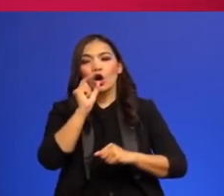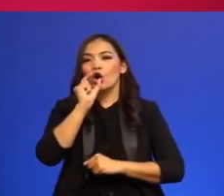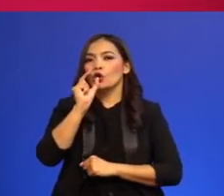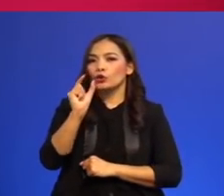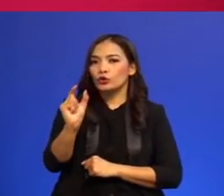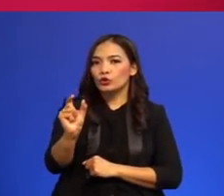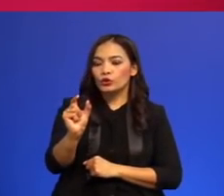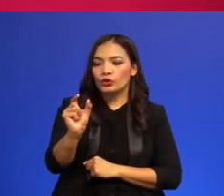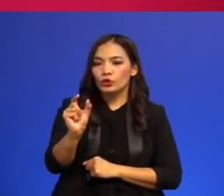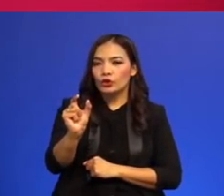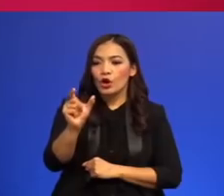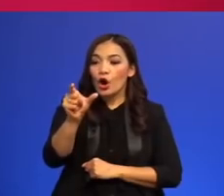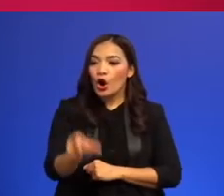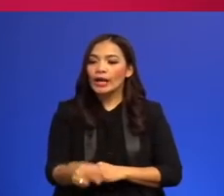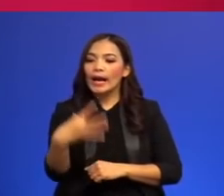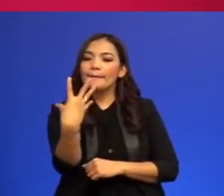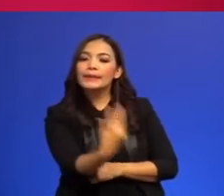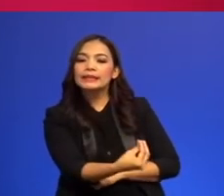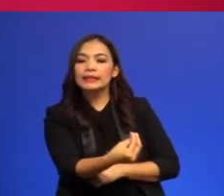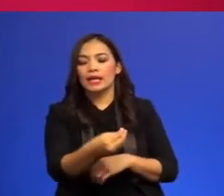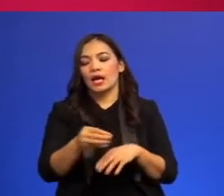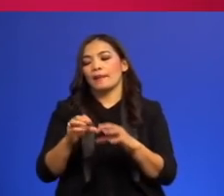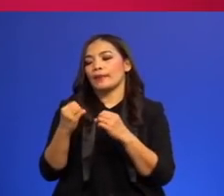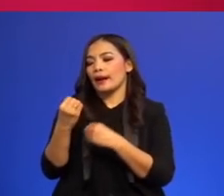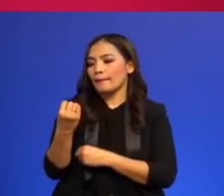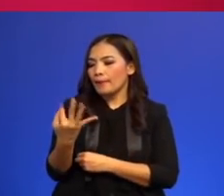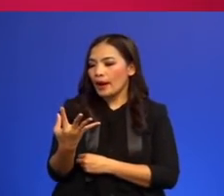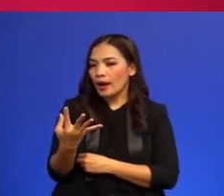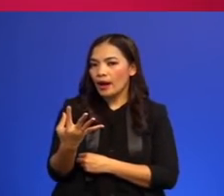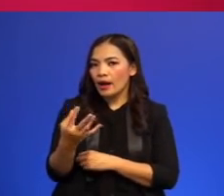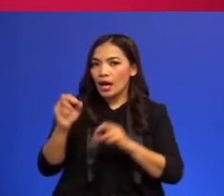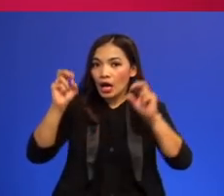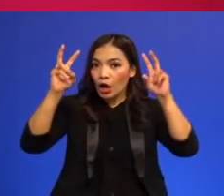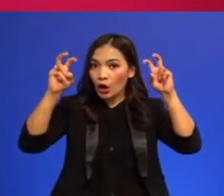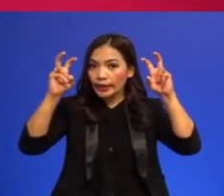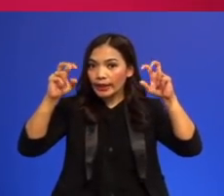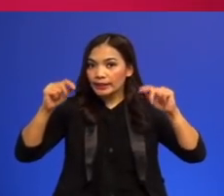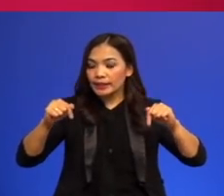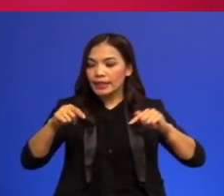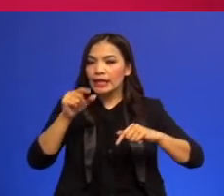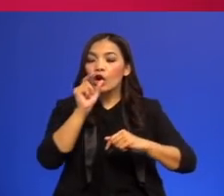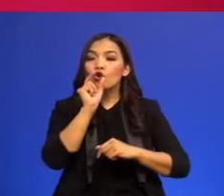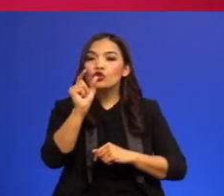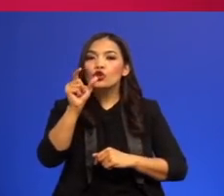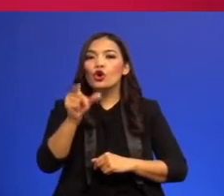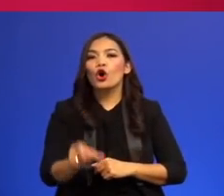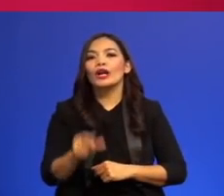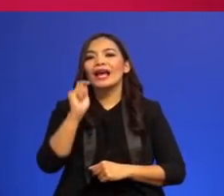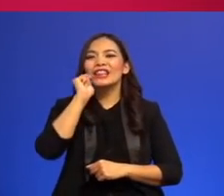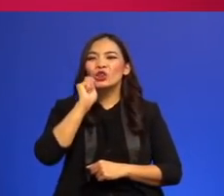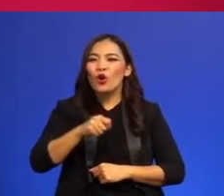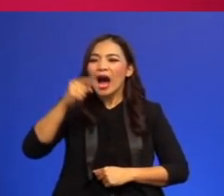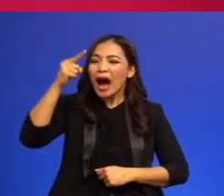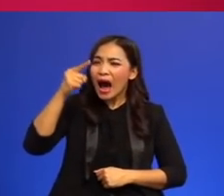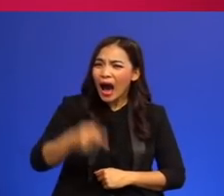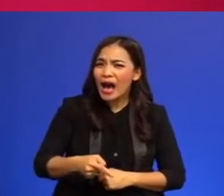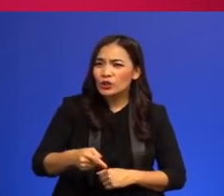orang miskin. Nah dalam konteks kita untuk orang tua. Harus